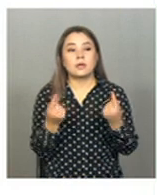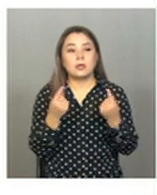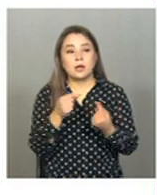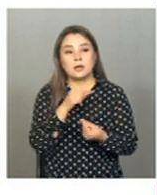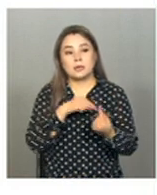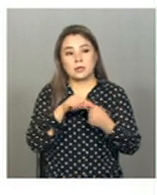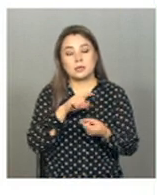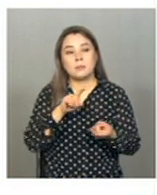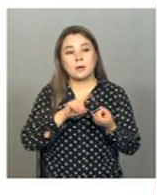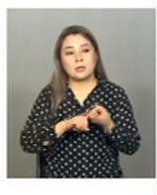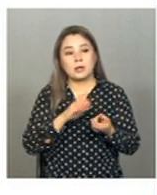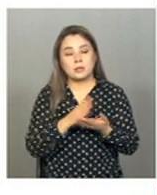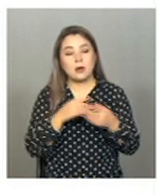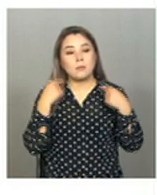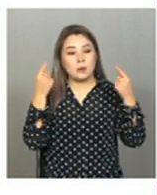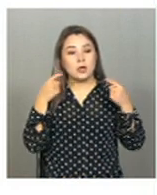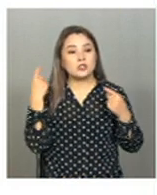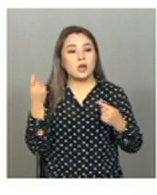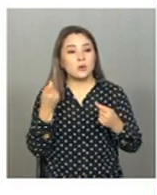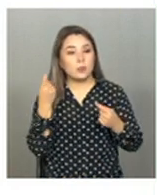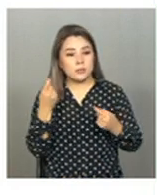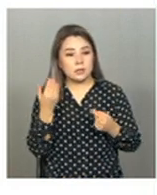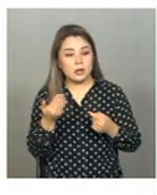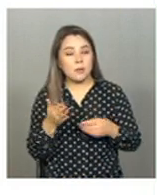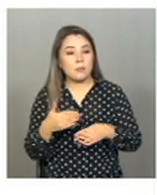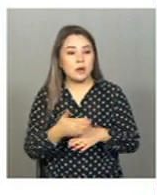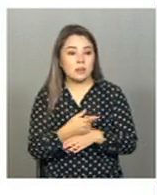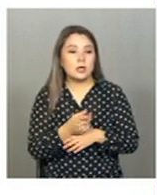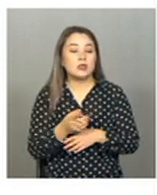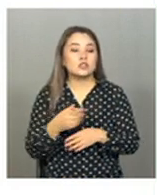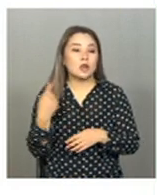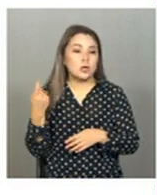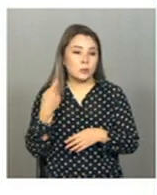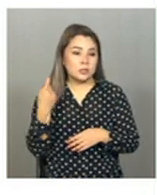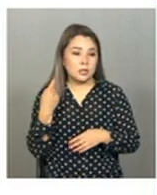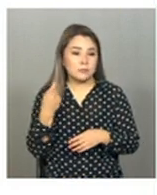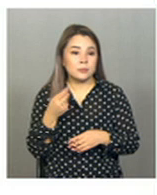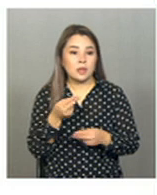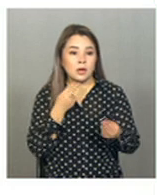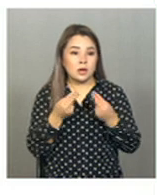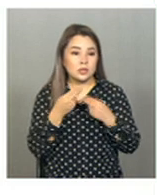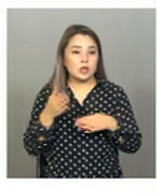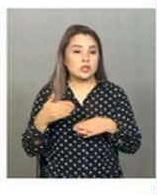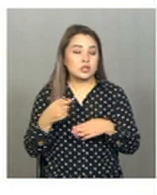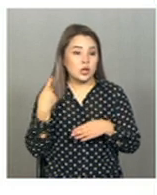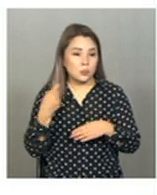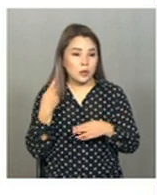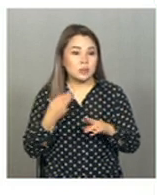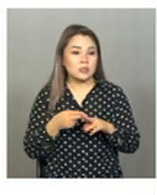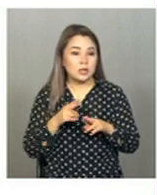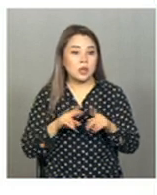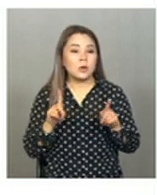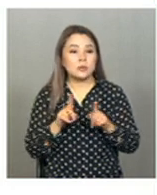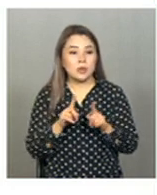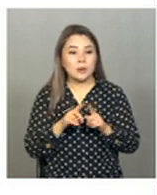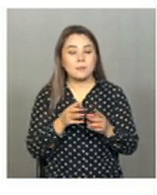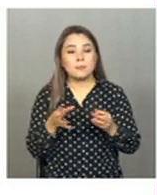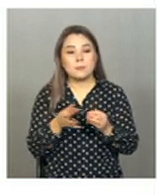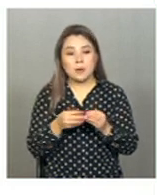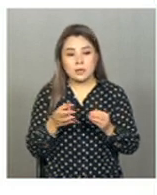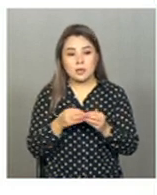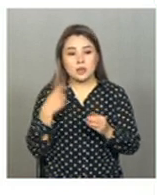байланысты мал шаруашылығы, балық шаруашылығы, астық шаруашылығы және мақта